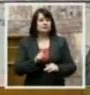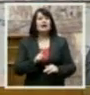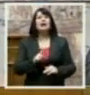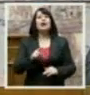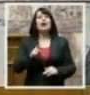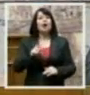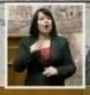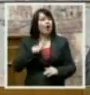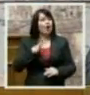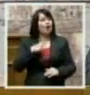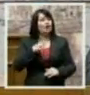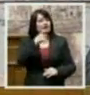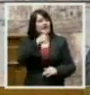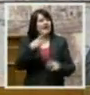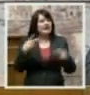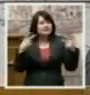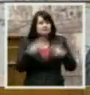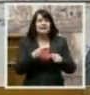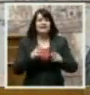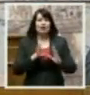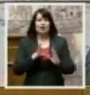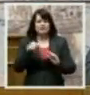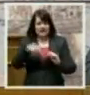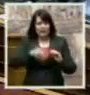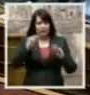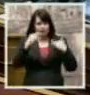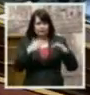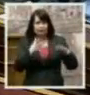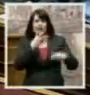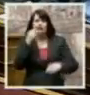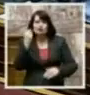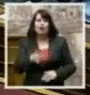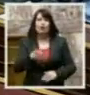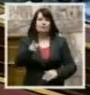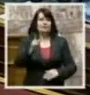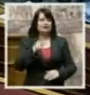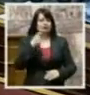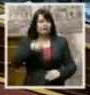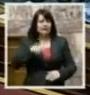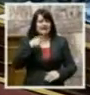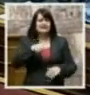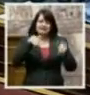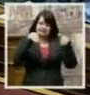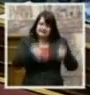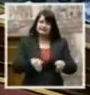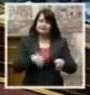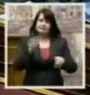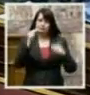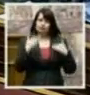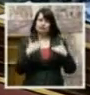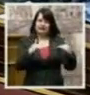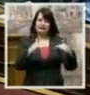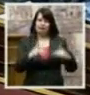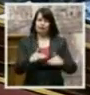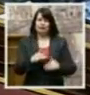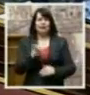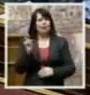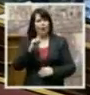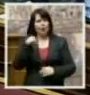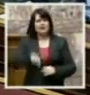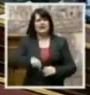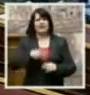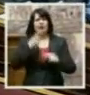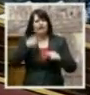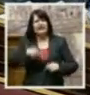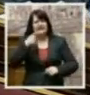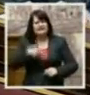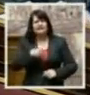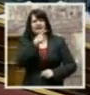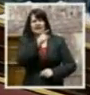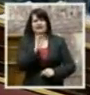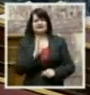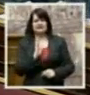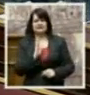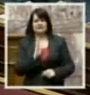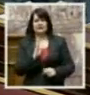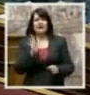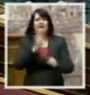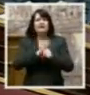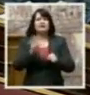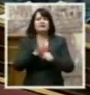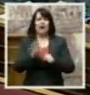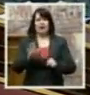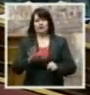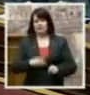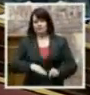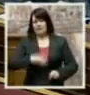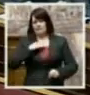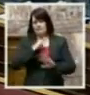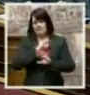θέλετε, να διακόπτετε όσους θέλετε. Παρακαλώ. Προπή σας. Παρακαλώ. Σεβαστείτε παρακαλώ. Τη Βουλή τουλάχιστον. Παρακαλώ. Σεβαστείτε παρακαλώ. Τη Βουλή την οποία την